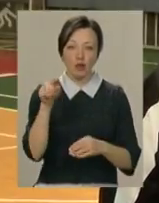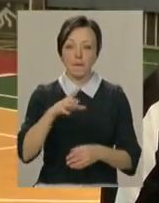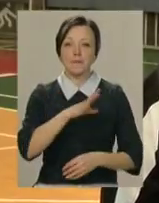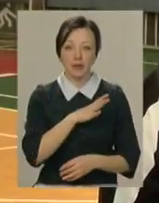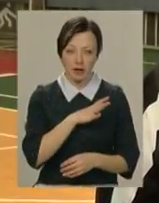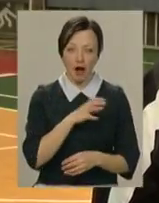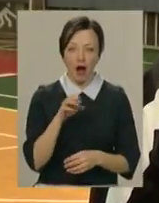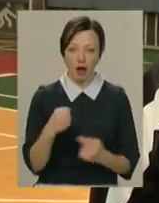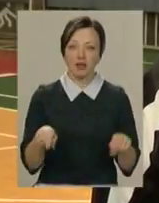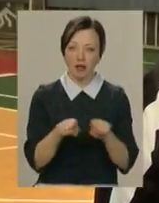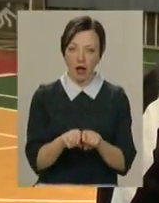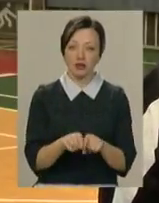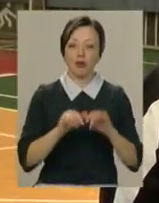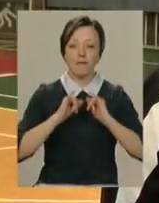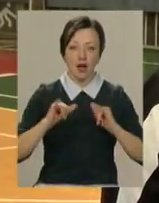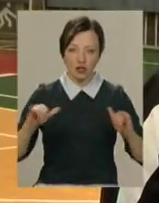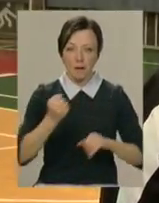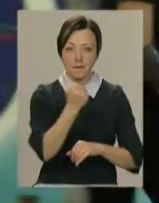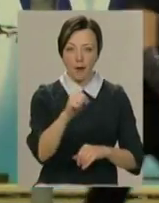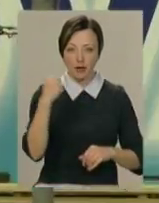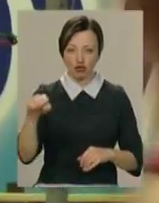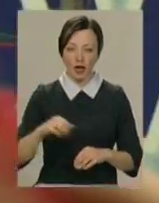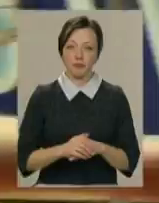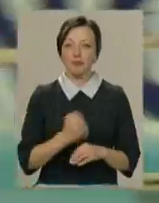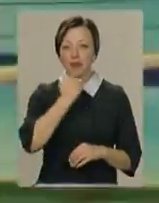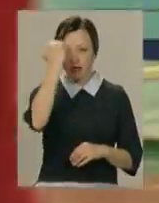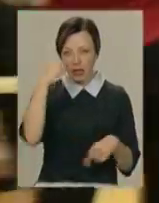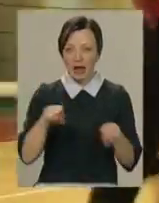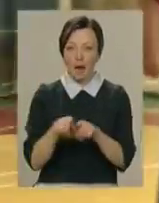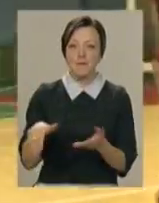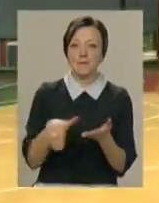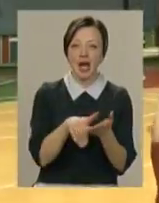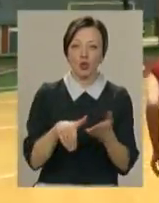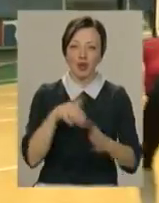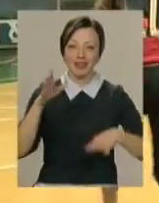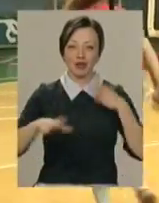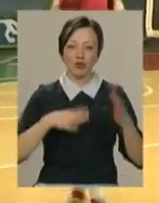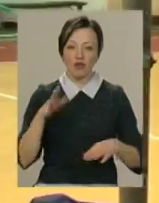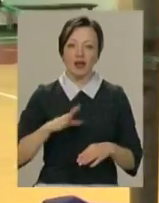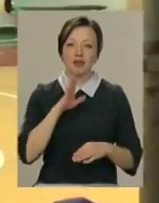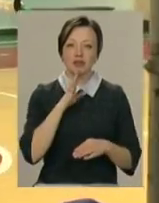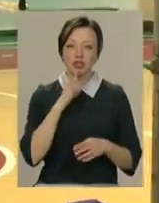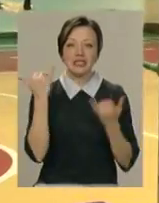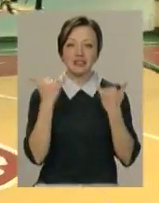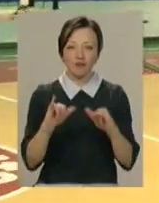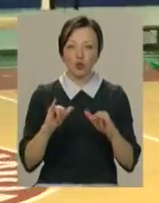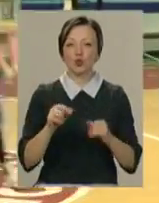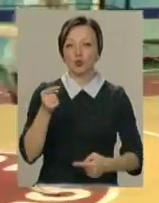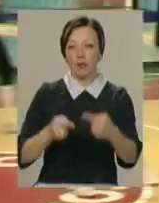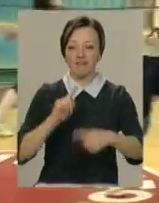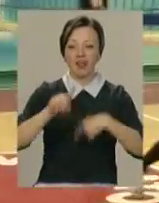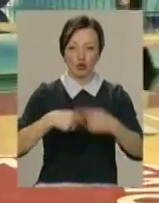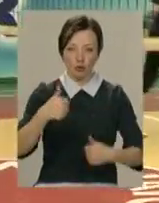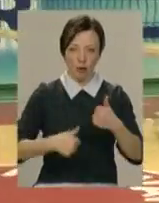быть, а также прогрессировать и побеждать. Завдяки такій методиці тренувань новаторки здивують суперниць у наступних матчах,